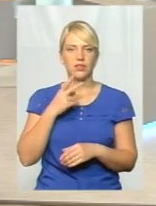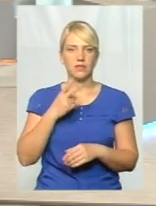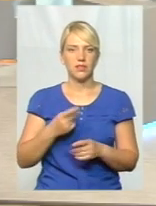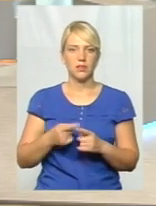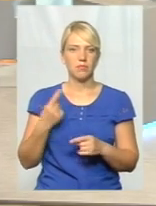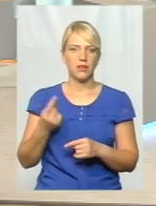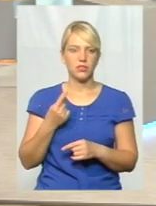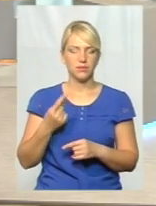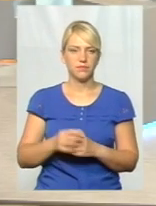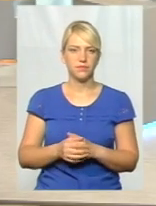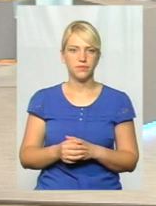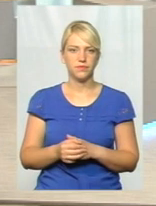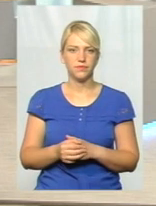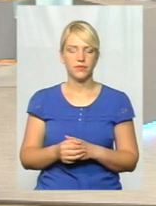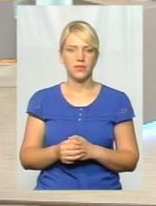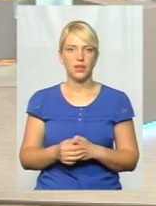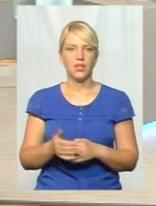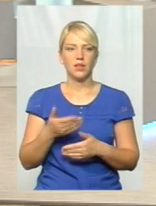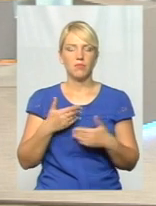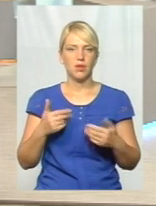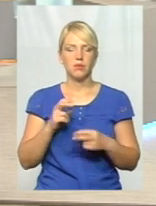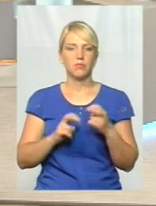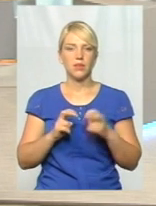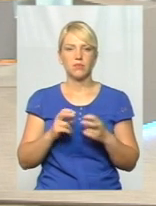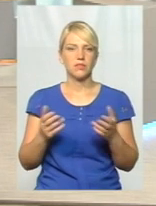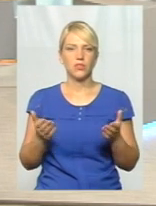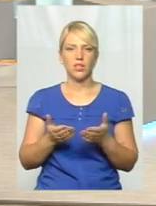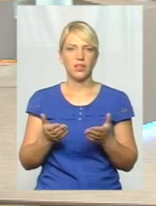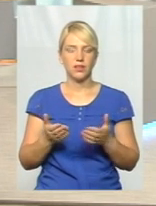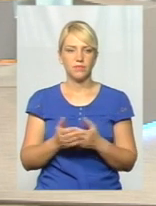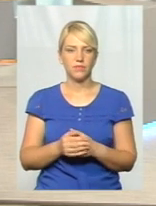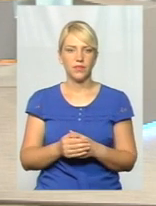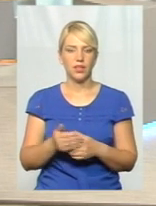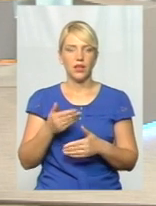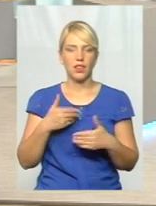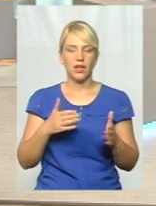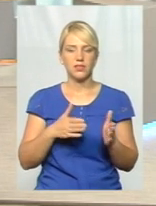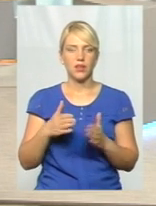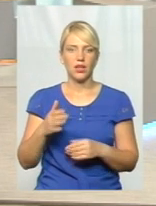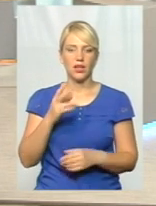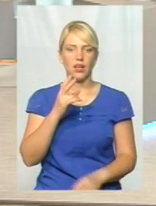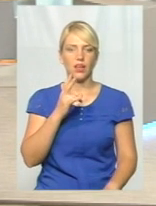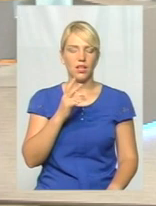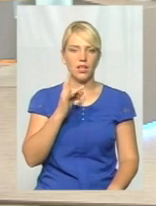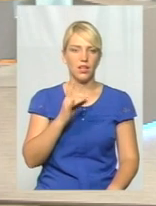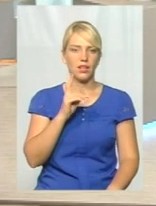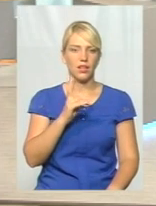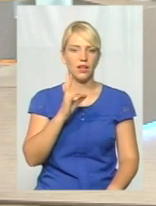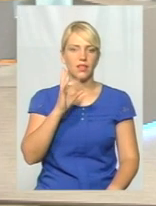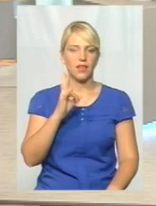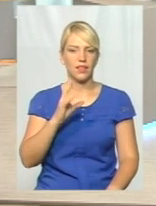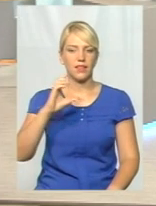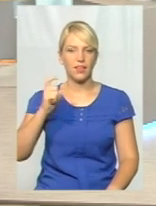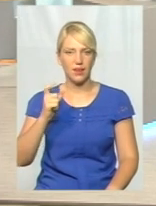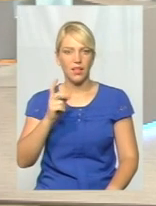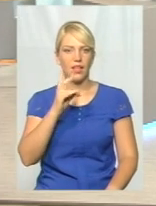ми, скажімо, підприємство, яке нас регулює НКРЕКП. Тобто